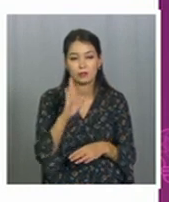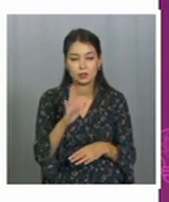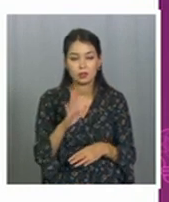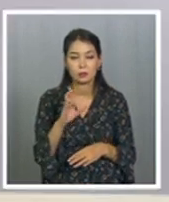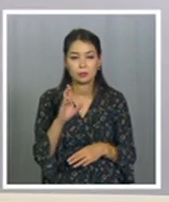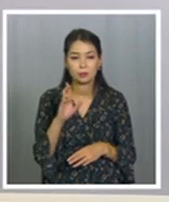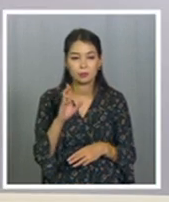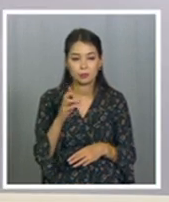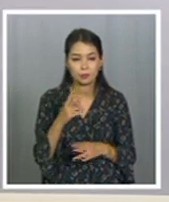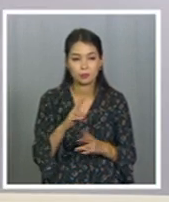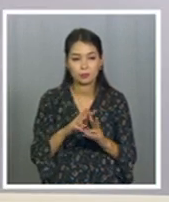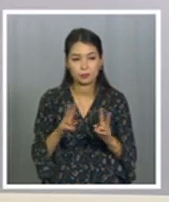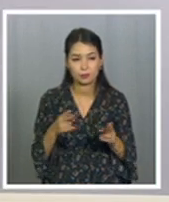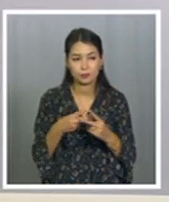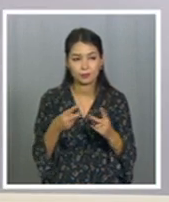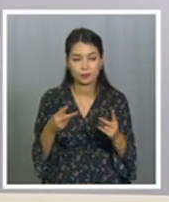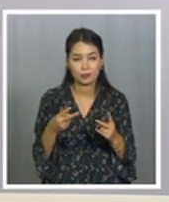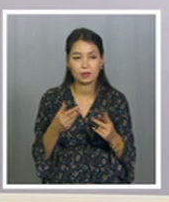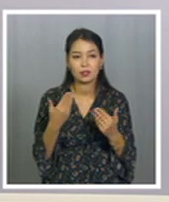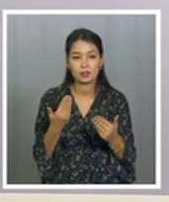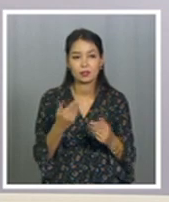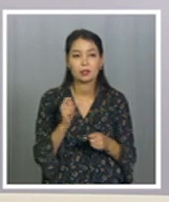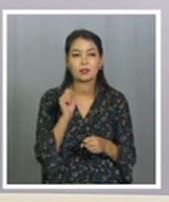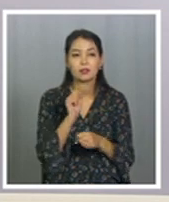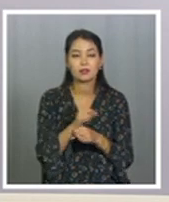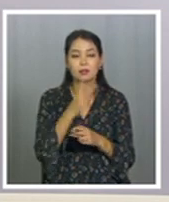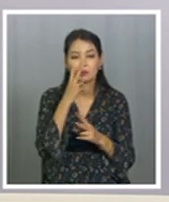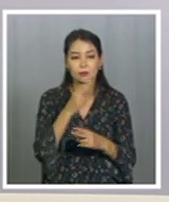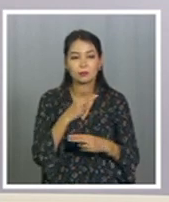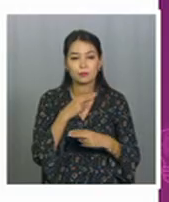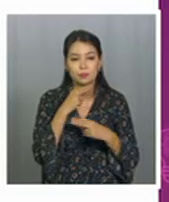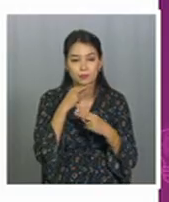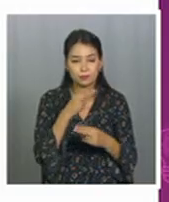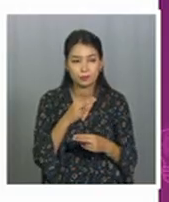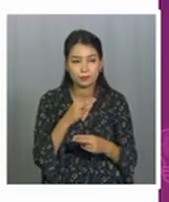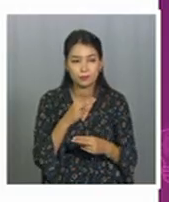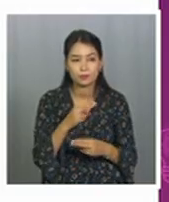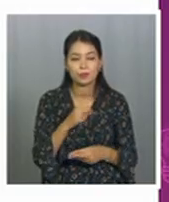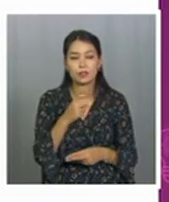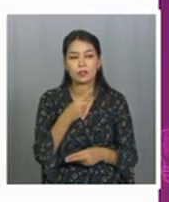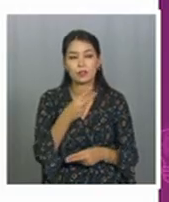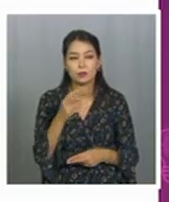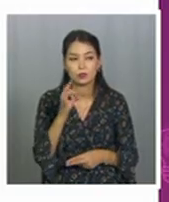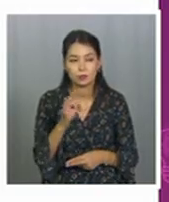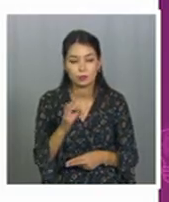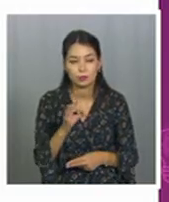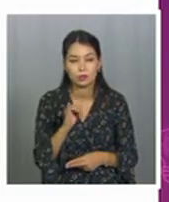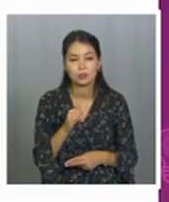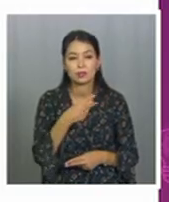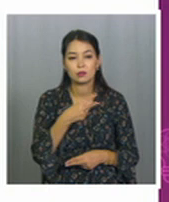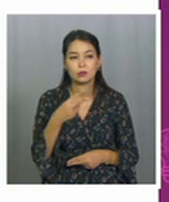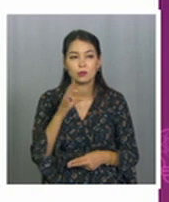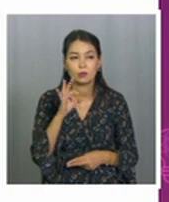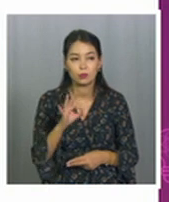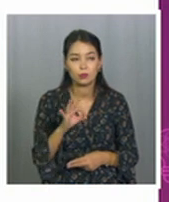бірлікке тең. Енді мына тапсырмаға назар аударыңыз. X тең 0, Y тең